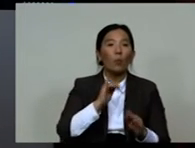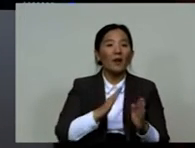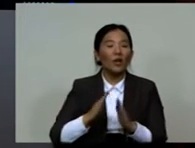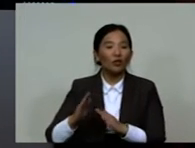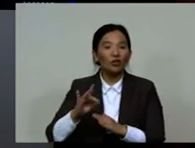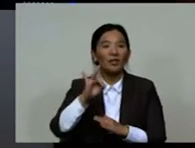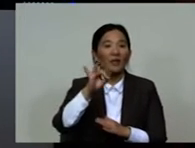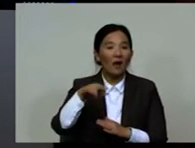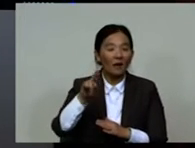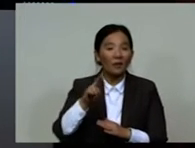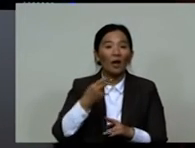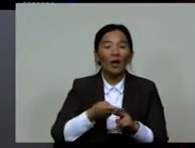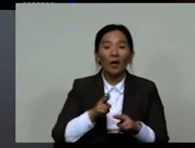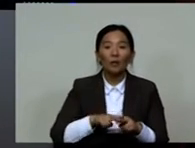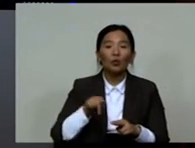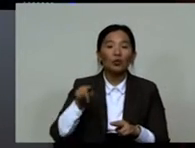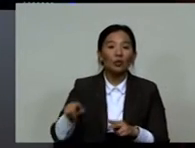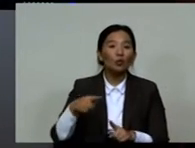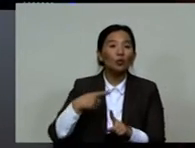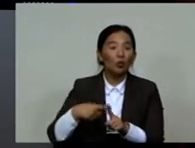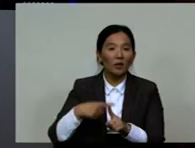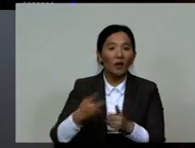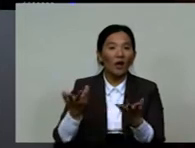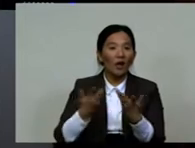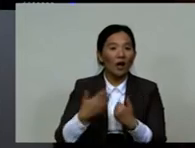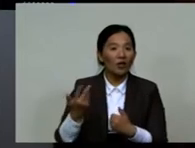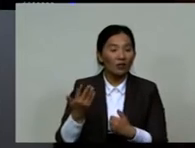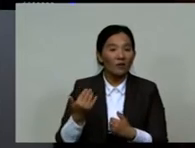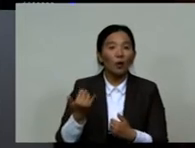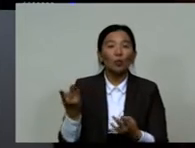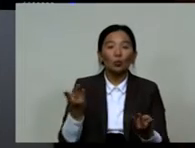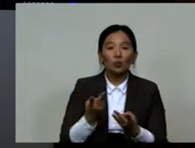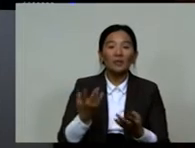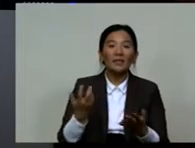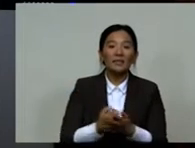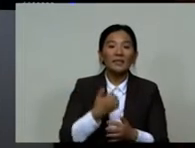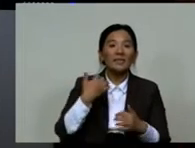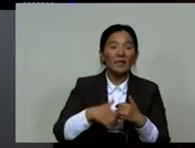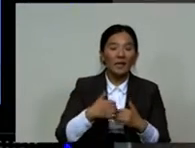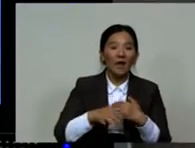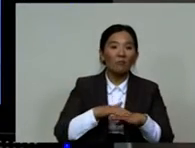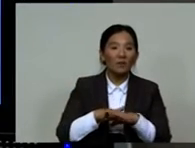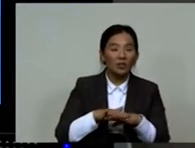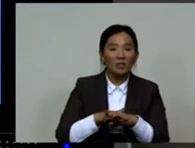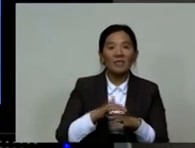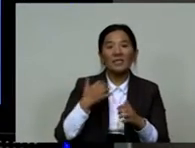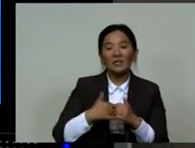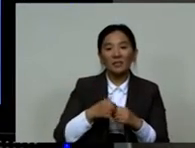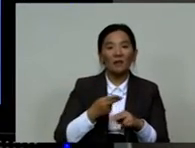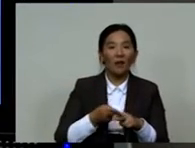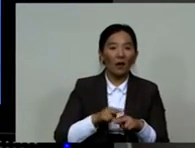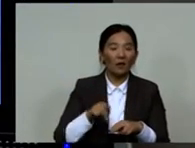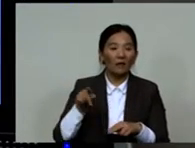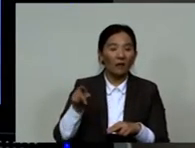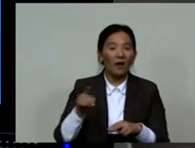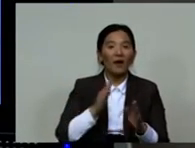нас четное количество. Значит, мы находим среднее арифметическое середины этого ряда.